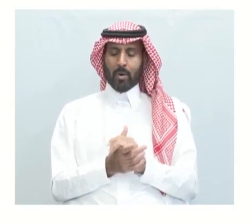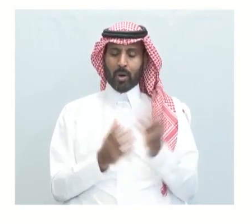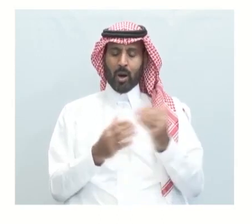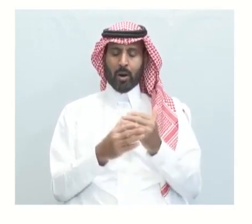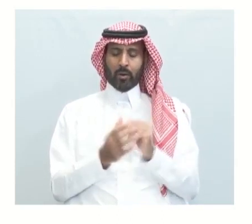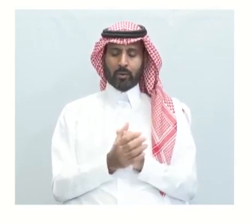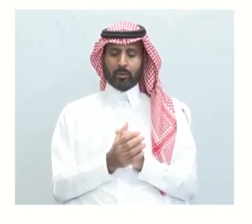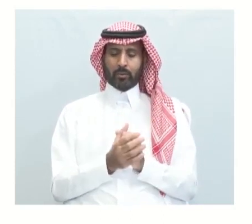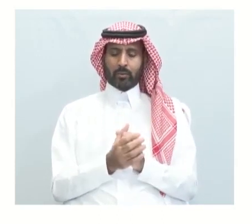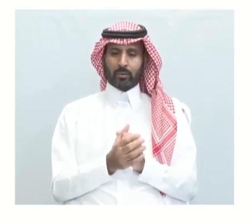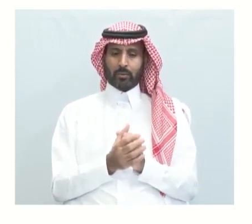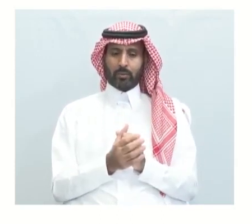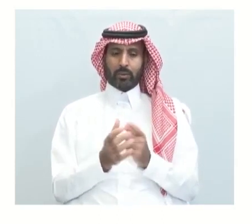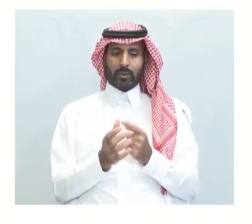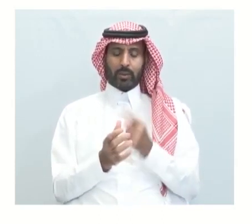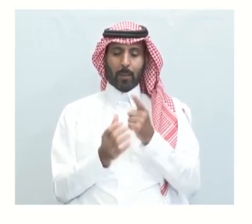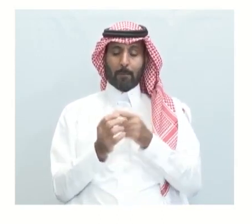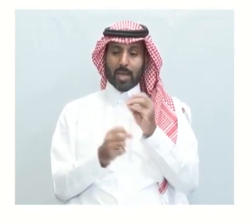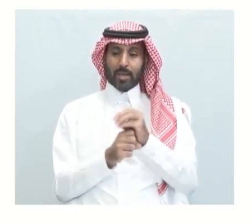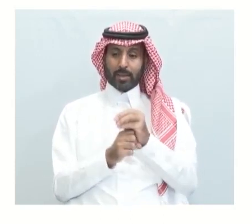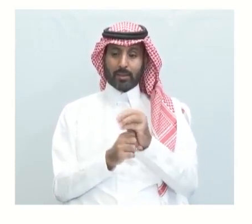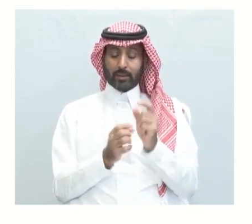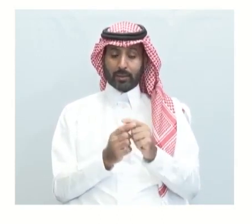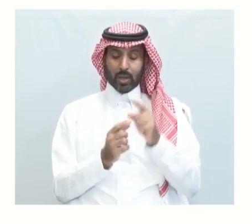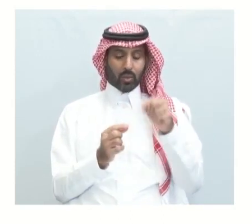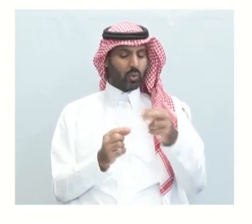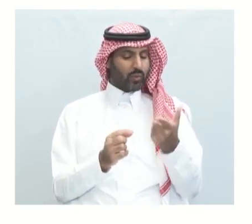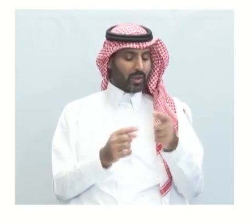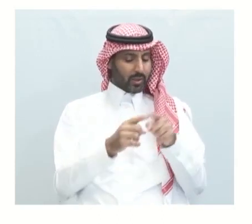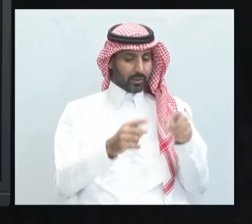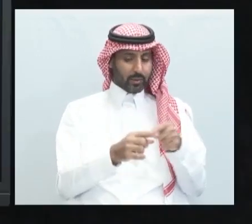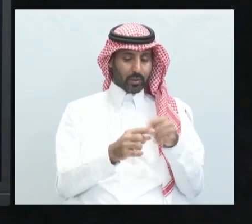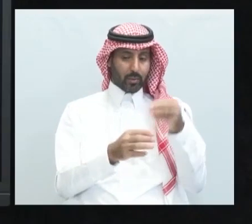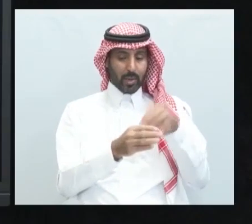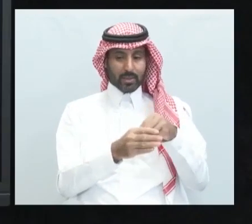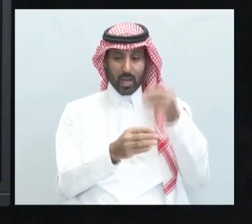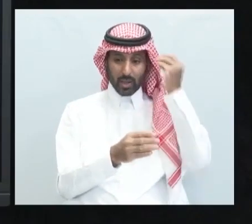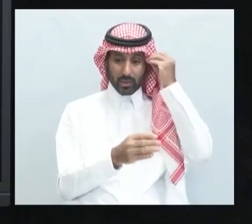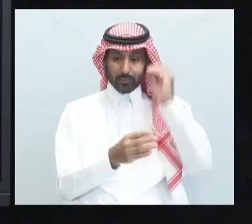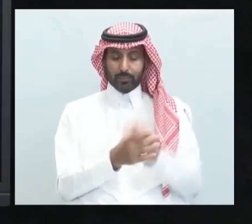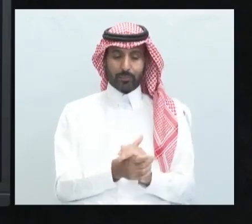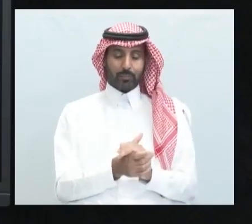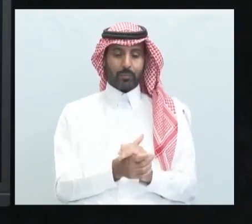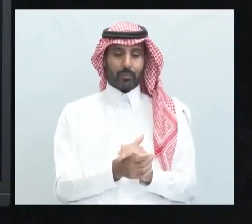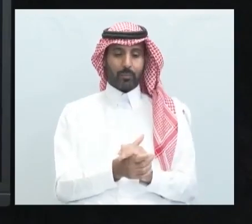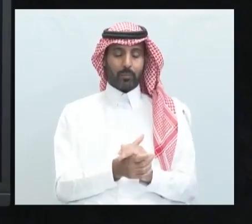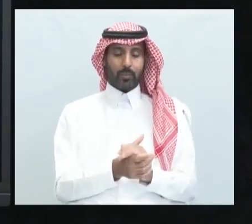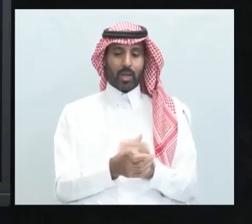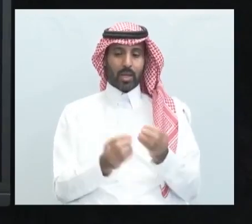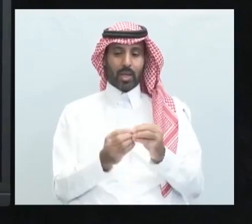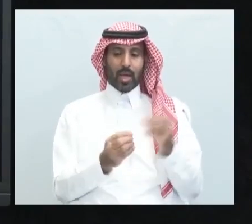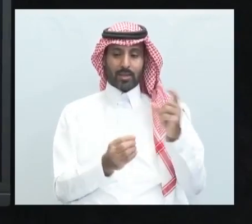بالجزء اللون الازرق الفاتح هو البيانات بيانات العقده التي خزنت في هذه العقده اما اللي يكون